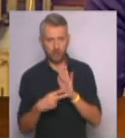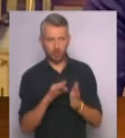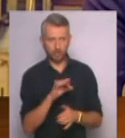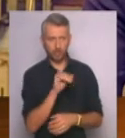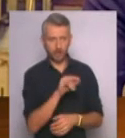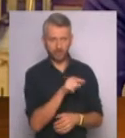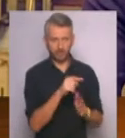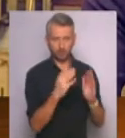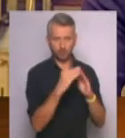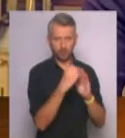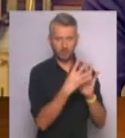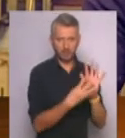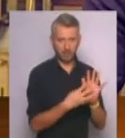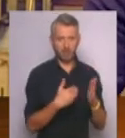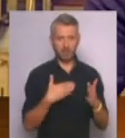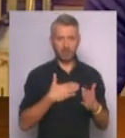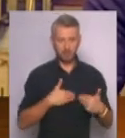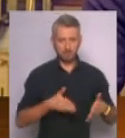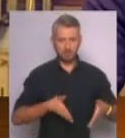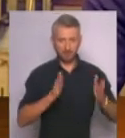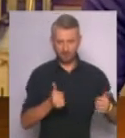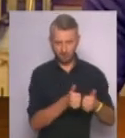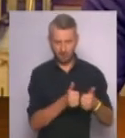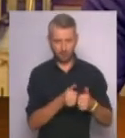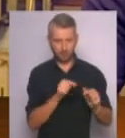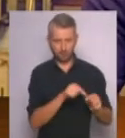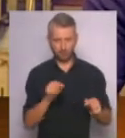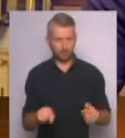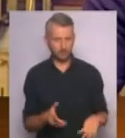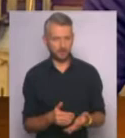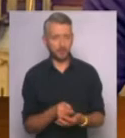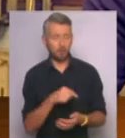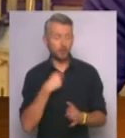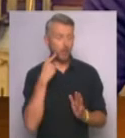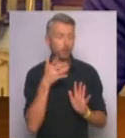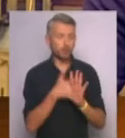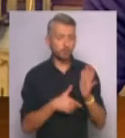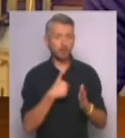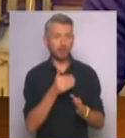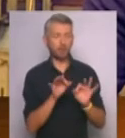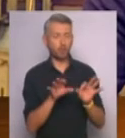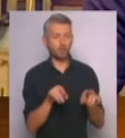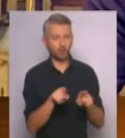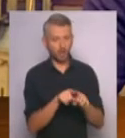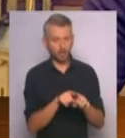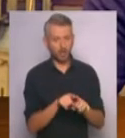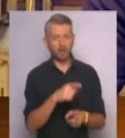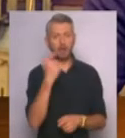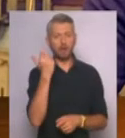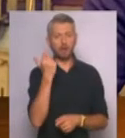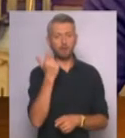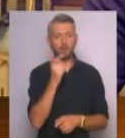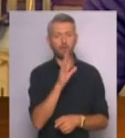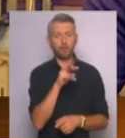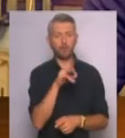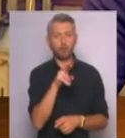будинку, і в нас під'їзди були отак поруч. Тобто, тому я розумію, я вам поясню так. Тобто Володар Рос – це